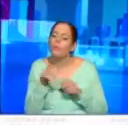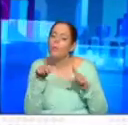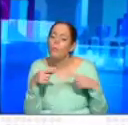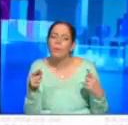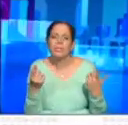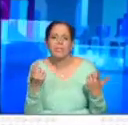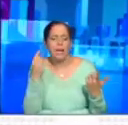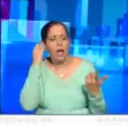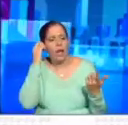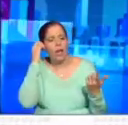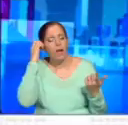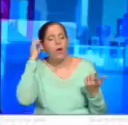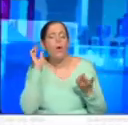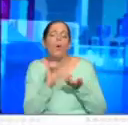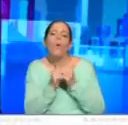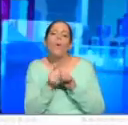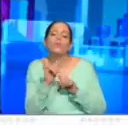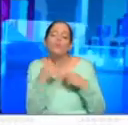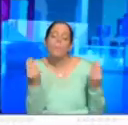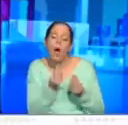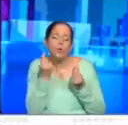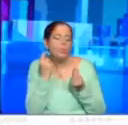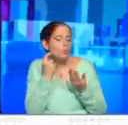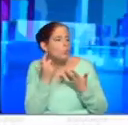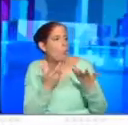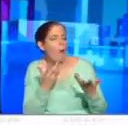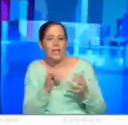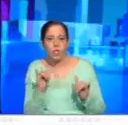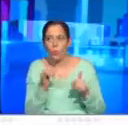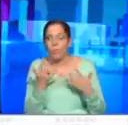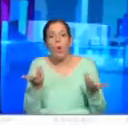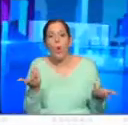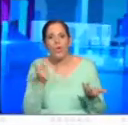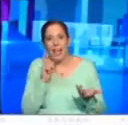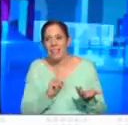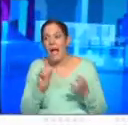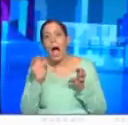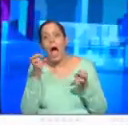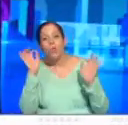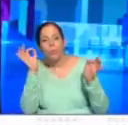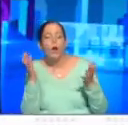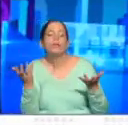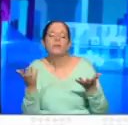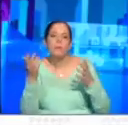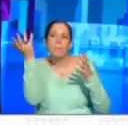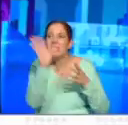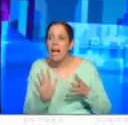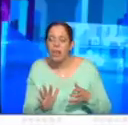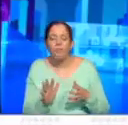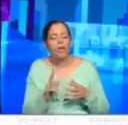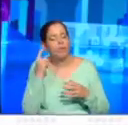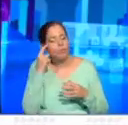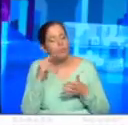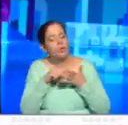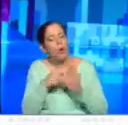מוזיקה באוויר, או יהיה איזשהו משהו לשמוע, איזשהו, אני לא יודעת, רדיו מיוחד כזה של אוטובוס, איזה מסך טלוויזיה. אני חושבת שזה